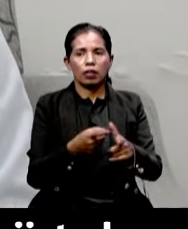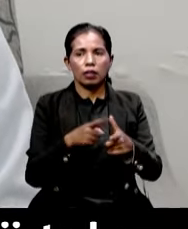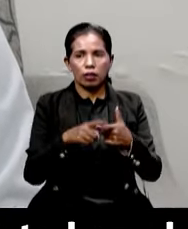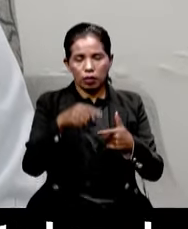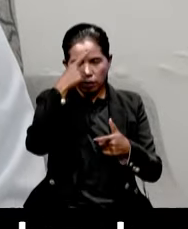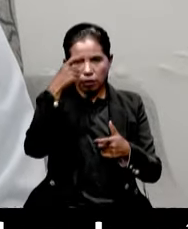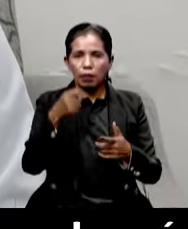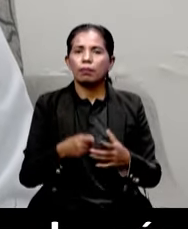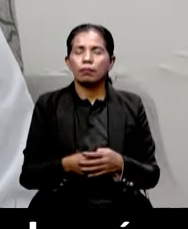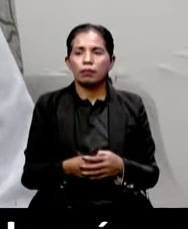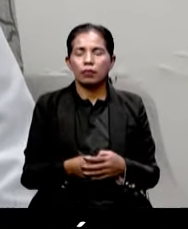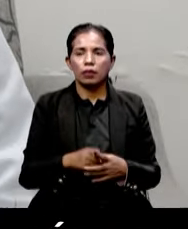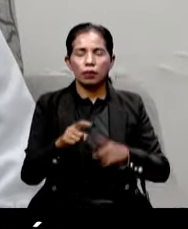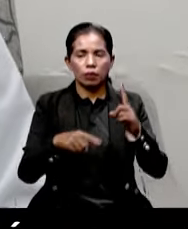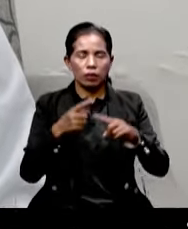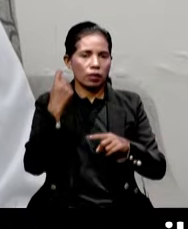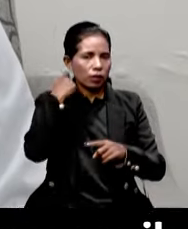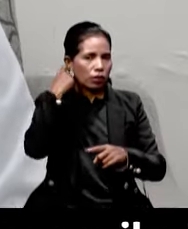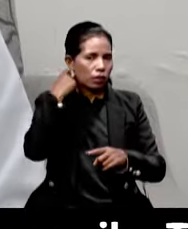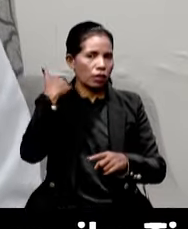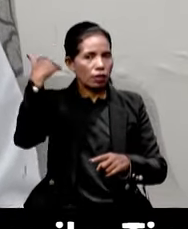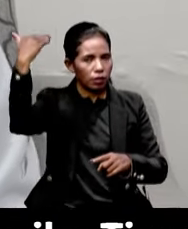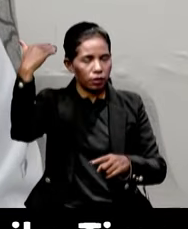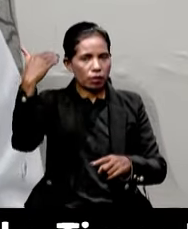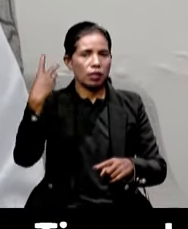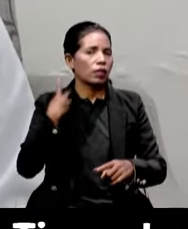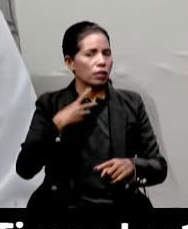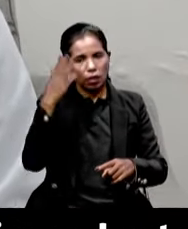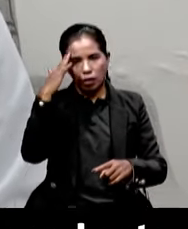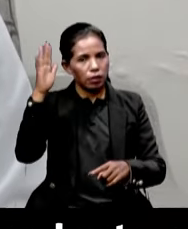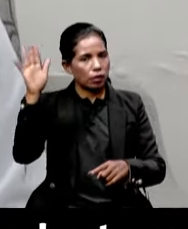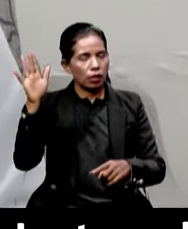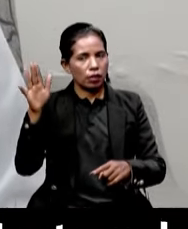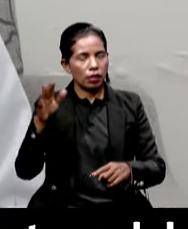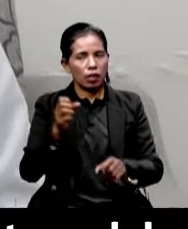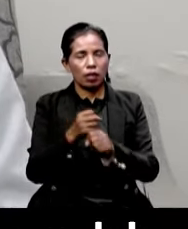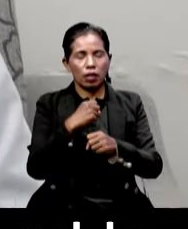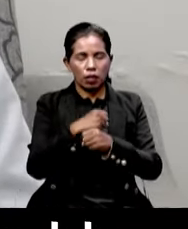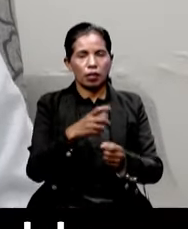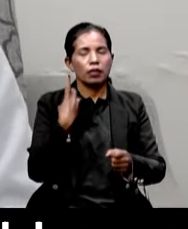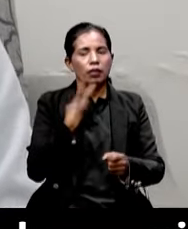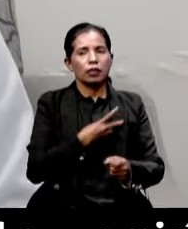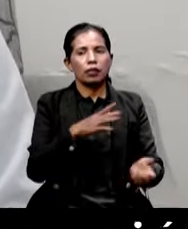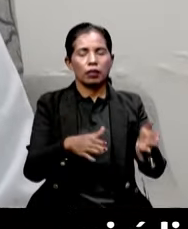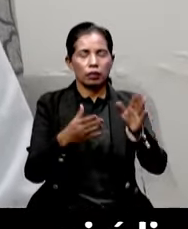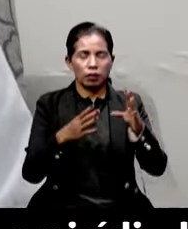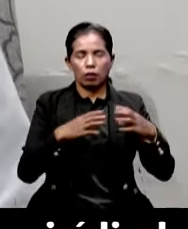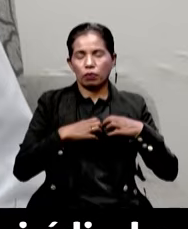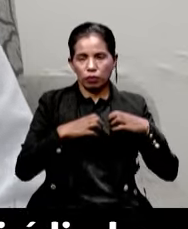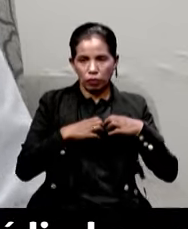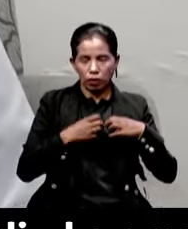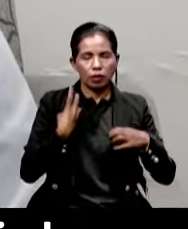tambah banyak tensaun arterial saya kita lahaten ni bele akontese mai itenyo fuan